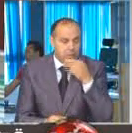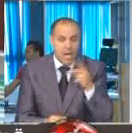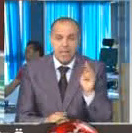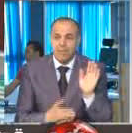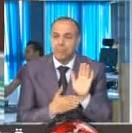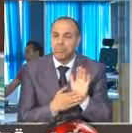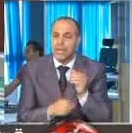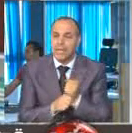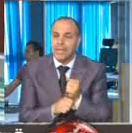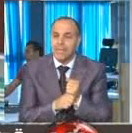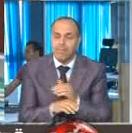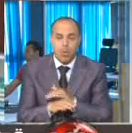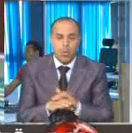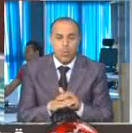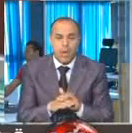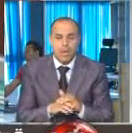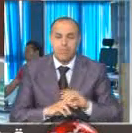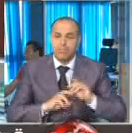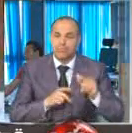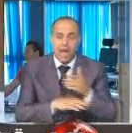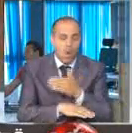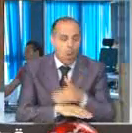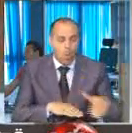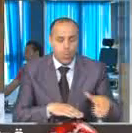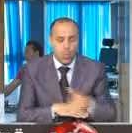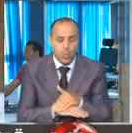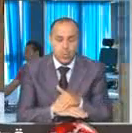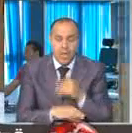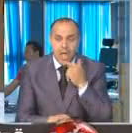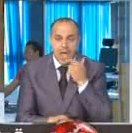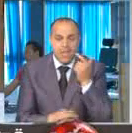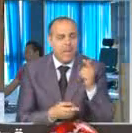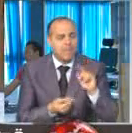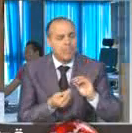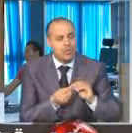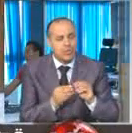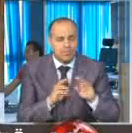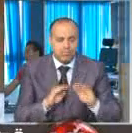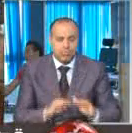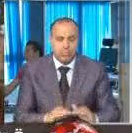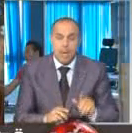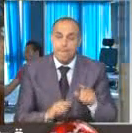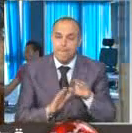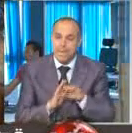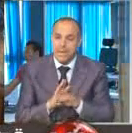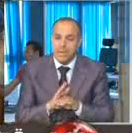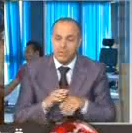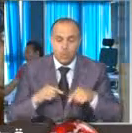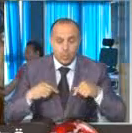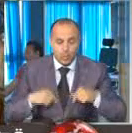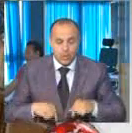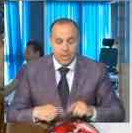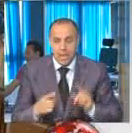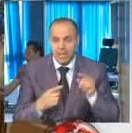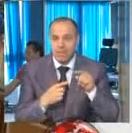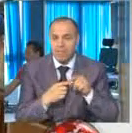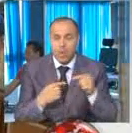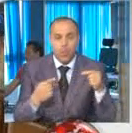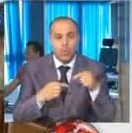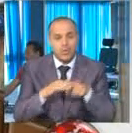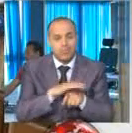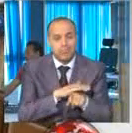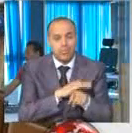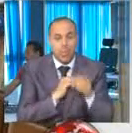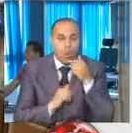في الاستثمارات الموضوعة على ذمة المعابر قصد تعصيرها، وذلك وفق البرنامج الحكومي الرامي إلى مقاومة